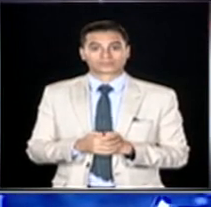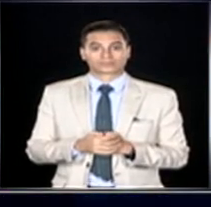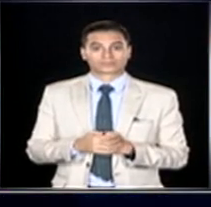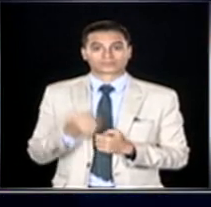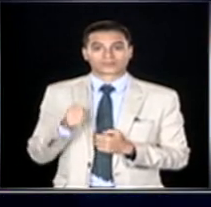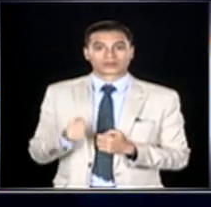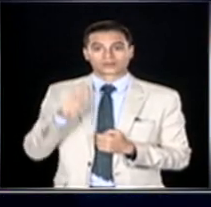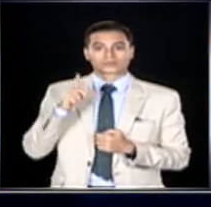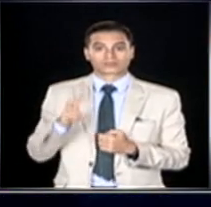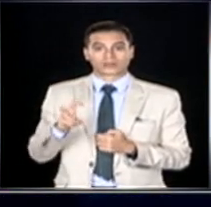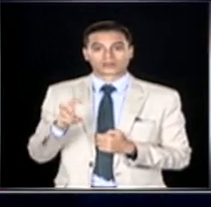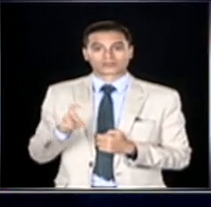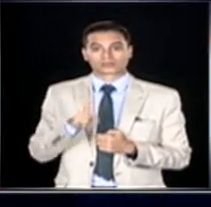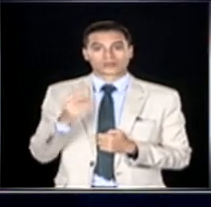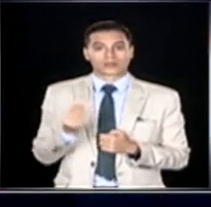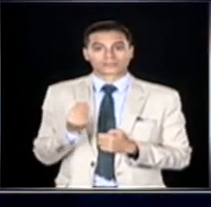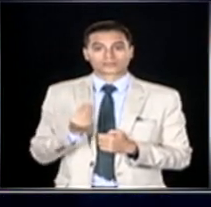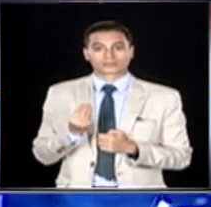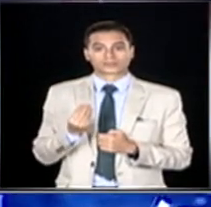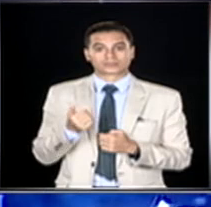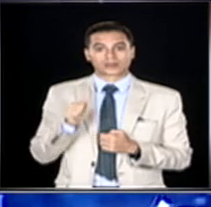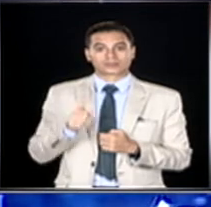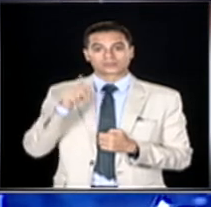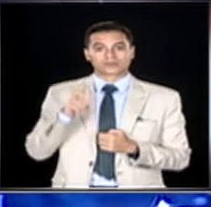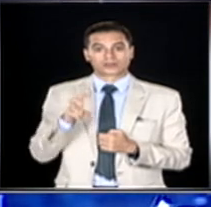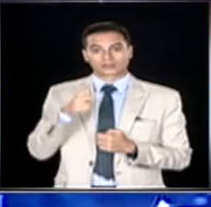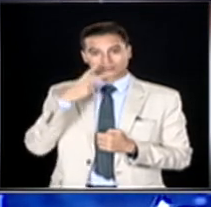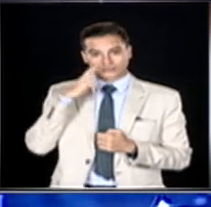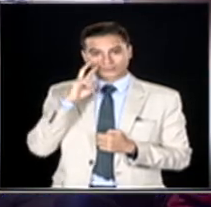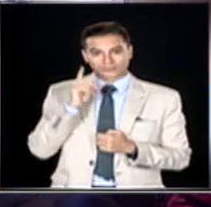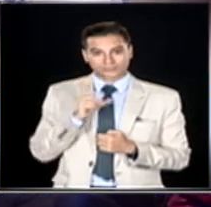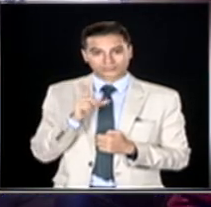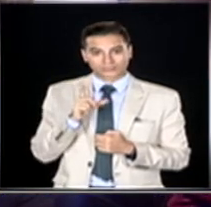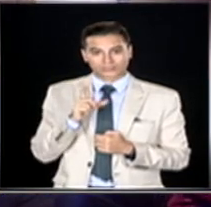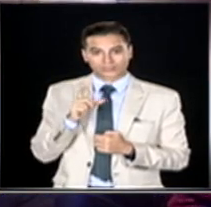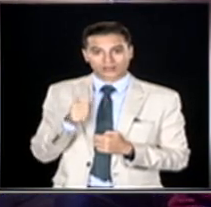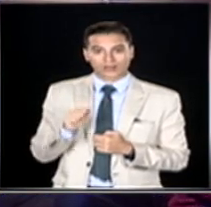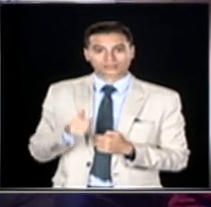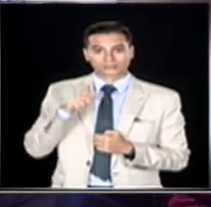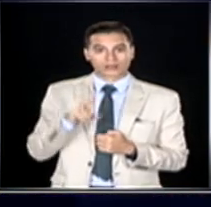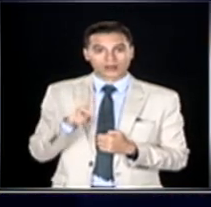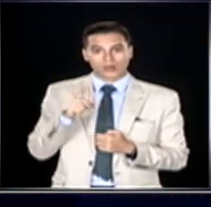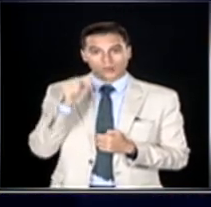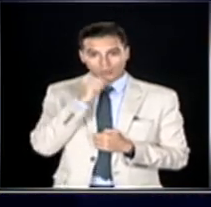أصالة. سؤال بسيط لأصالة، أنت اتلخبطت صح؟ أصل